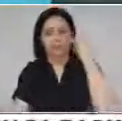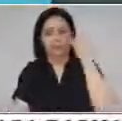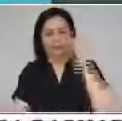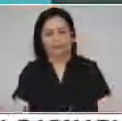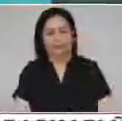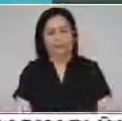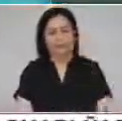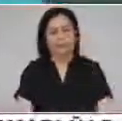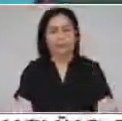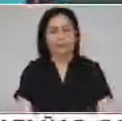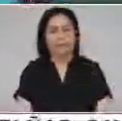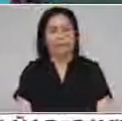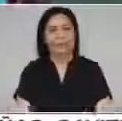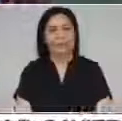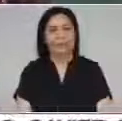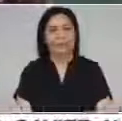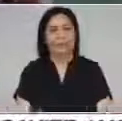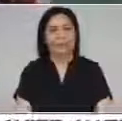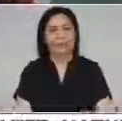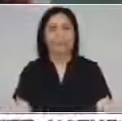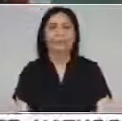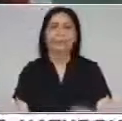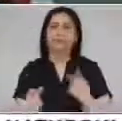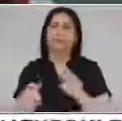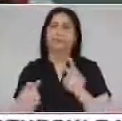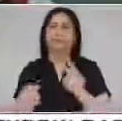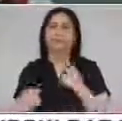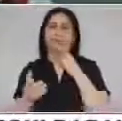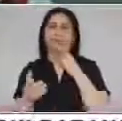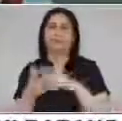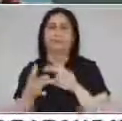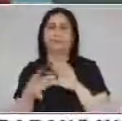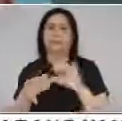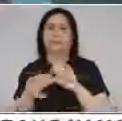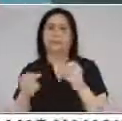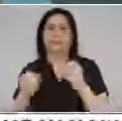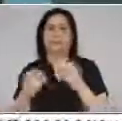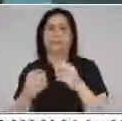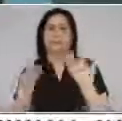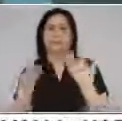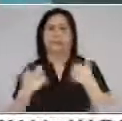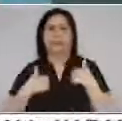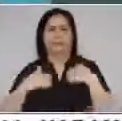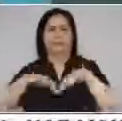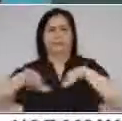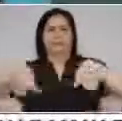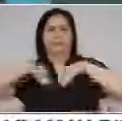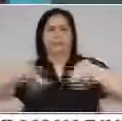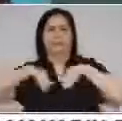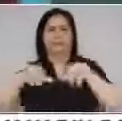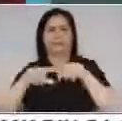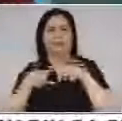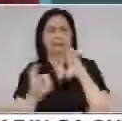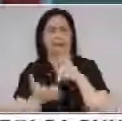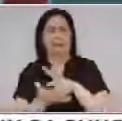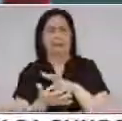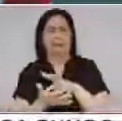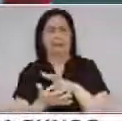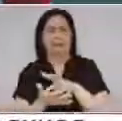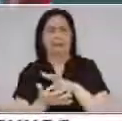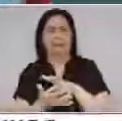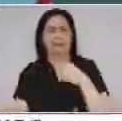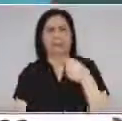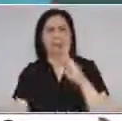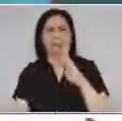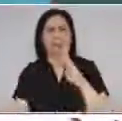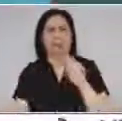sa Gubat sa Ciudad para maimbestigahan yung kapabayaan na nangyari ng